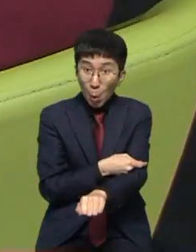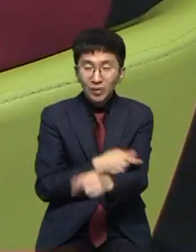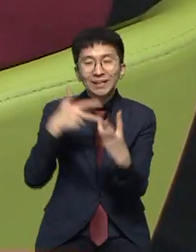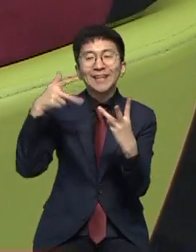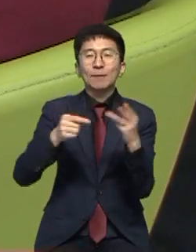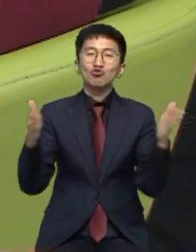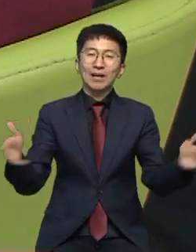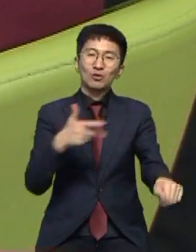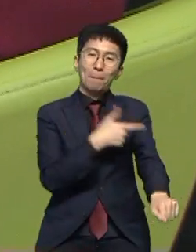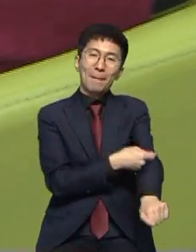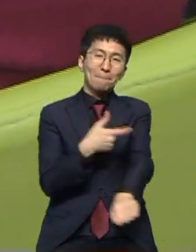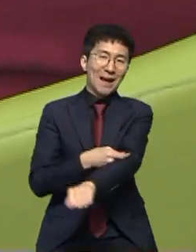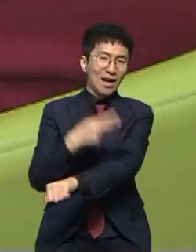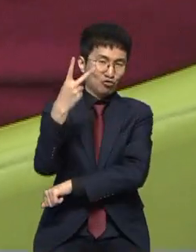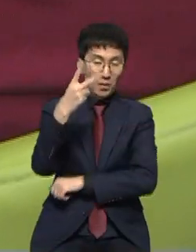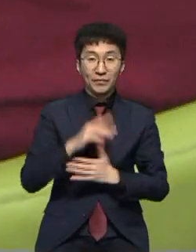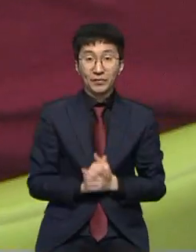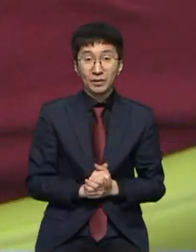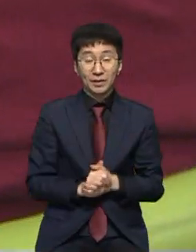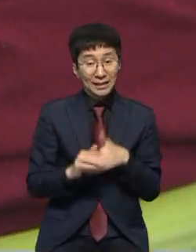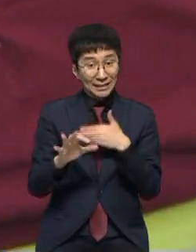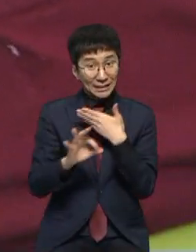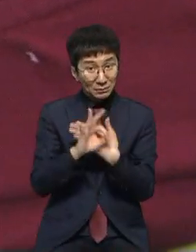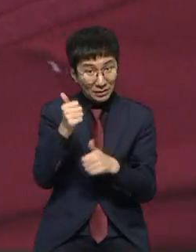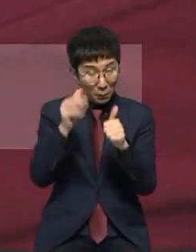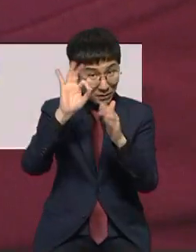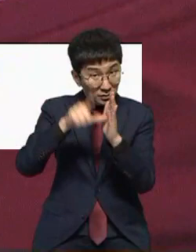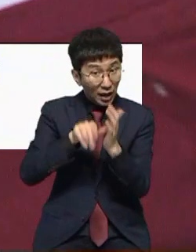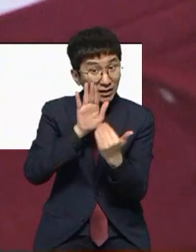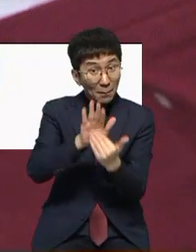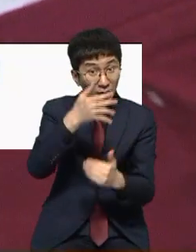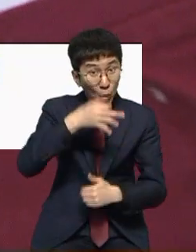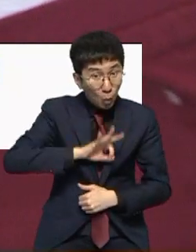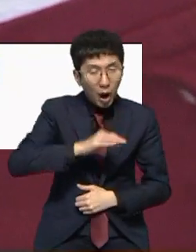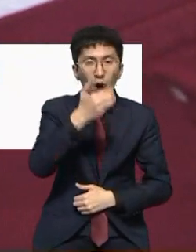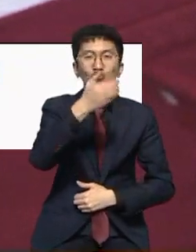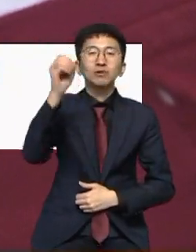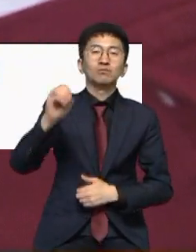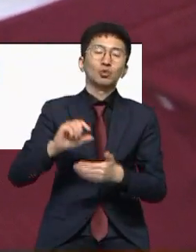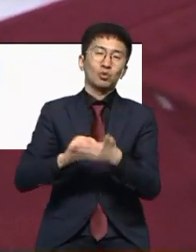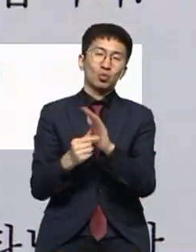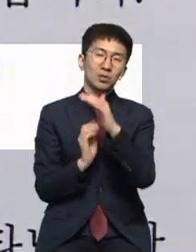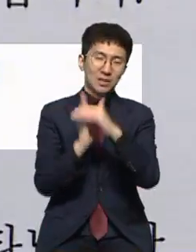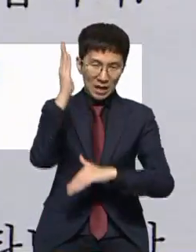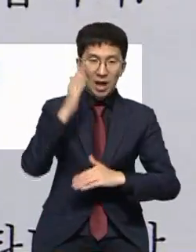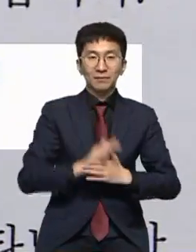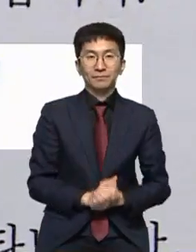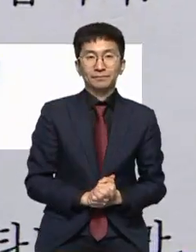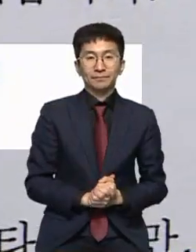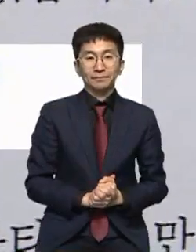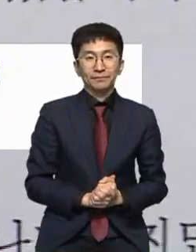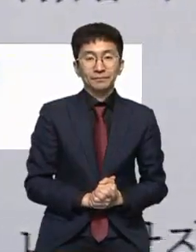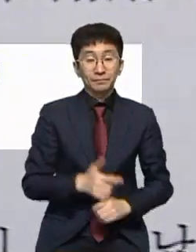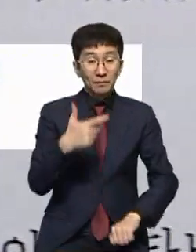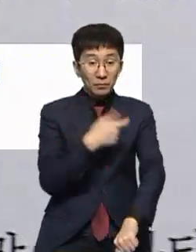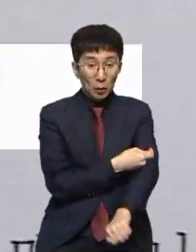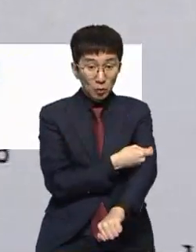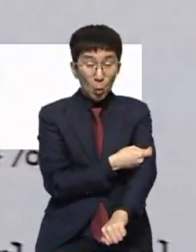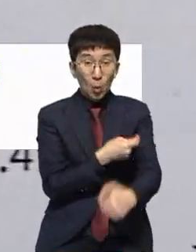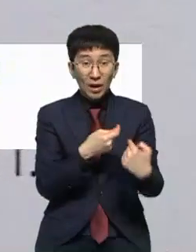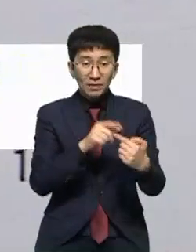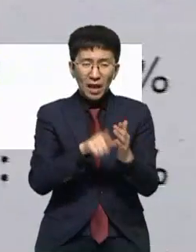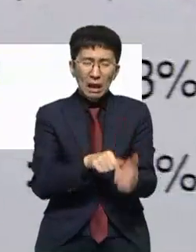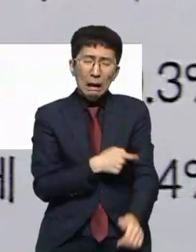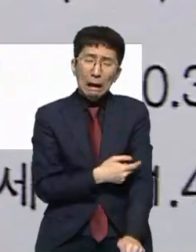이루어집니다. 임상시험 결과 예방효과는 90% 이상이었습니다. 접종 후 주사 부위